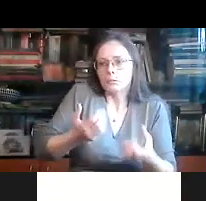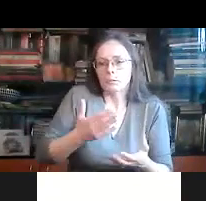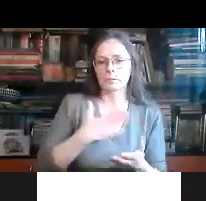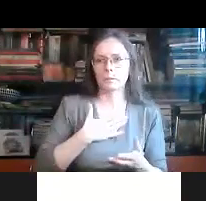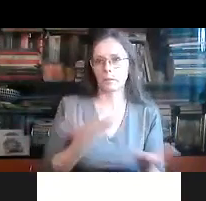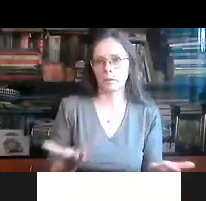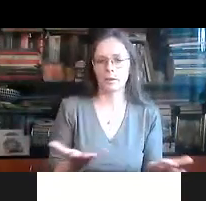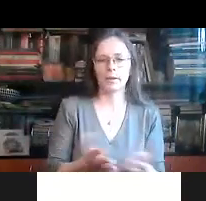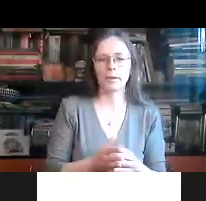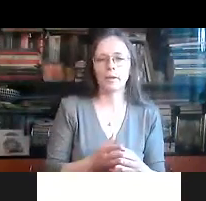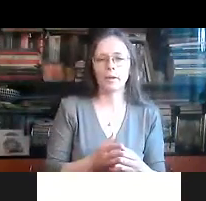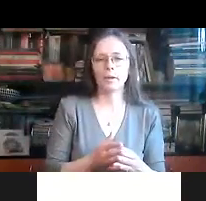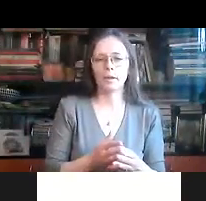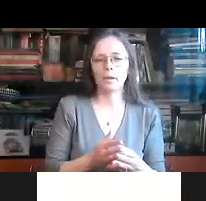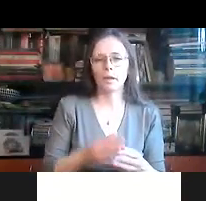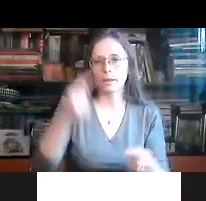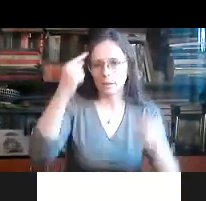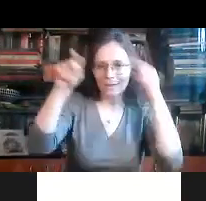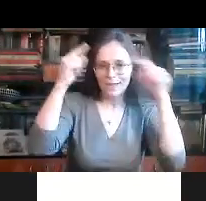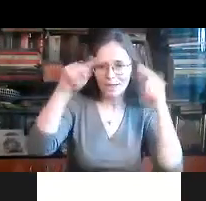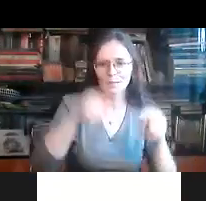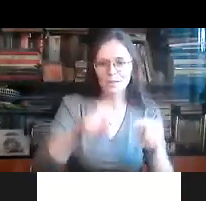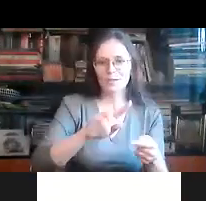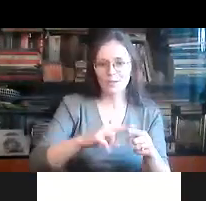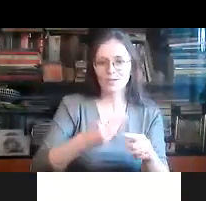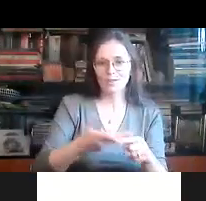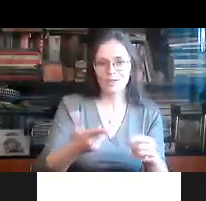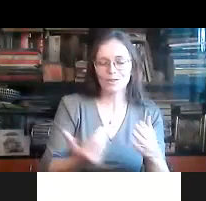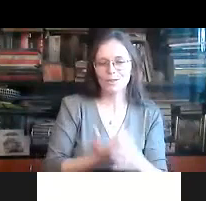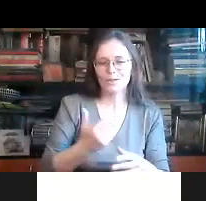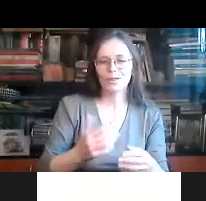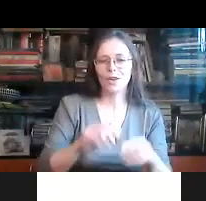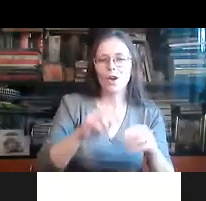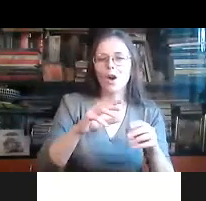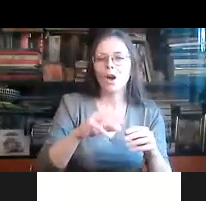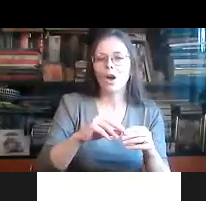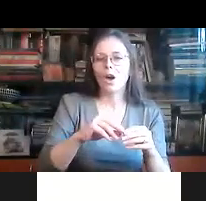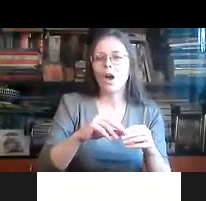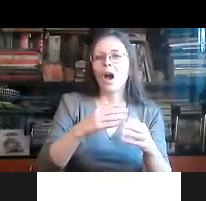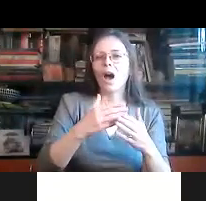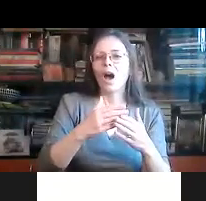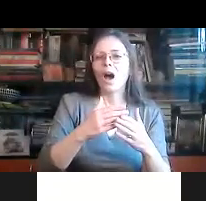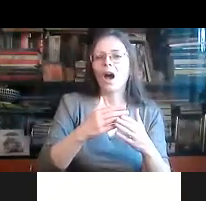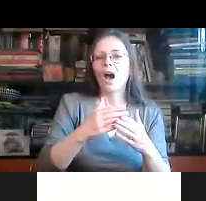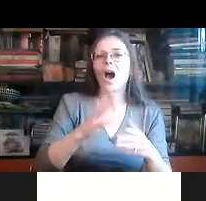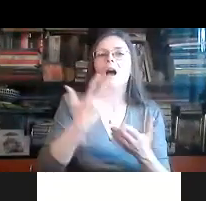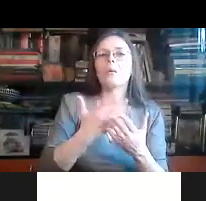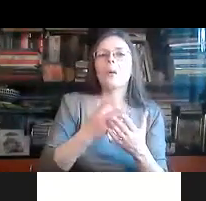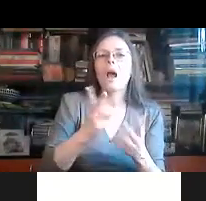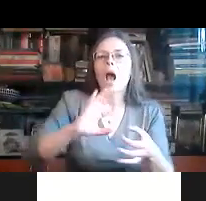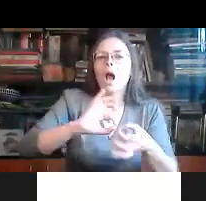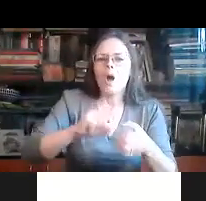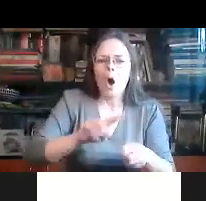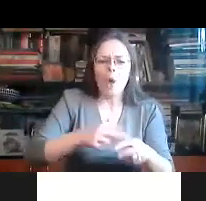еще формы, как говорить о сложном опыте, да, о болезненном опыте, но как об этом